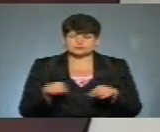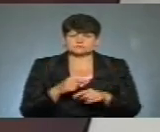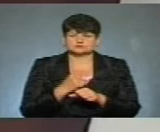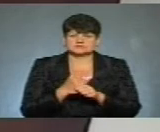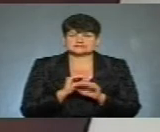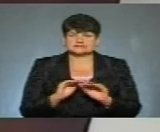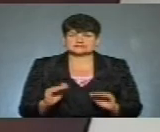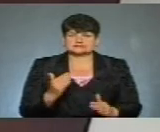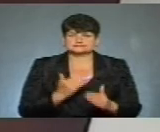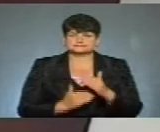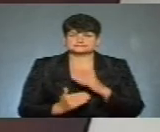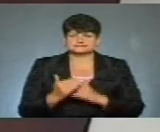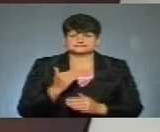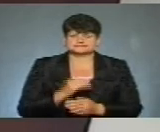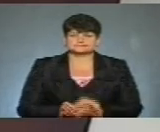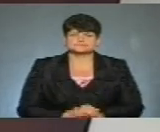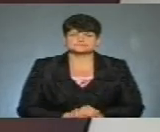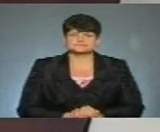з інвалідністю.